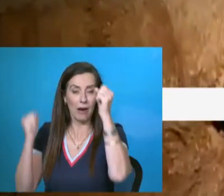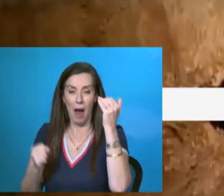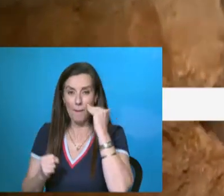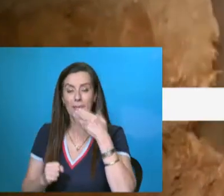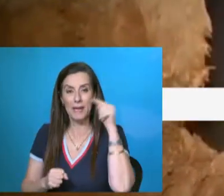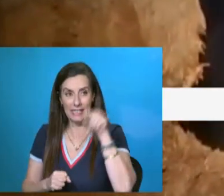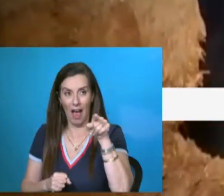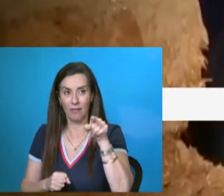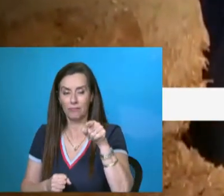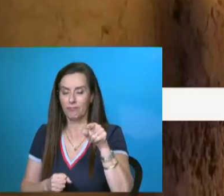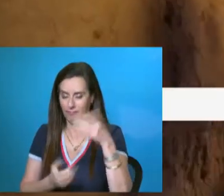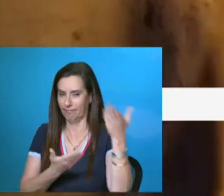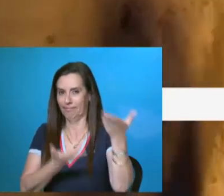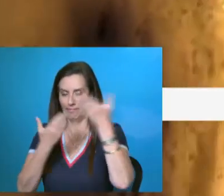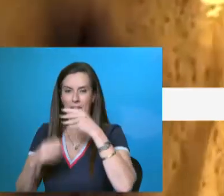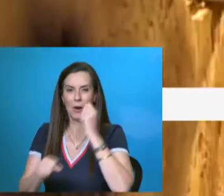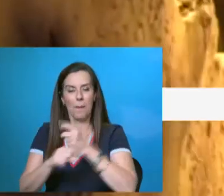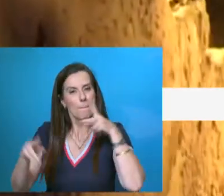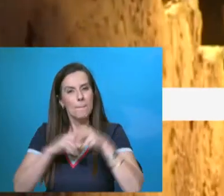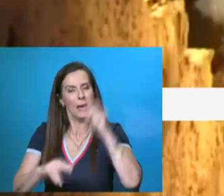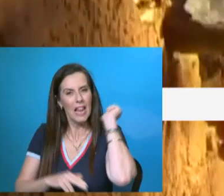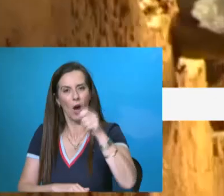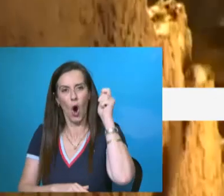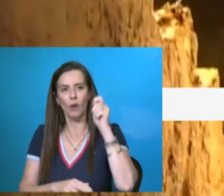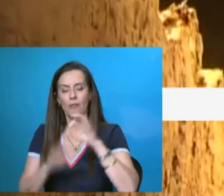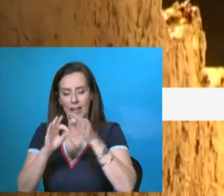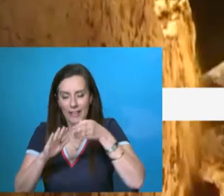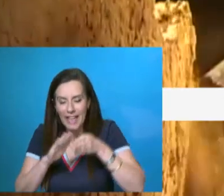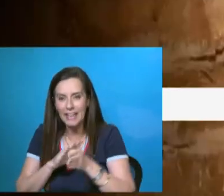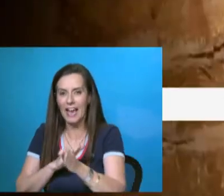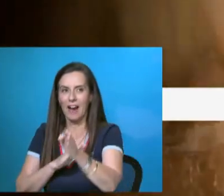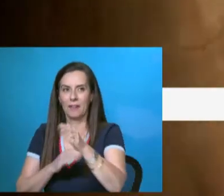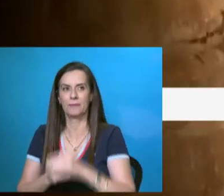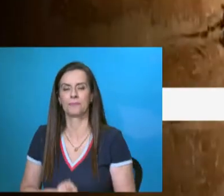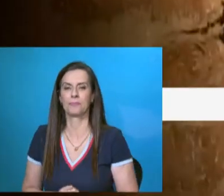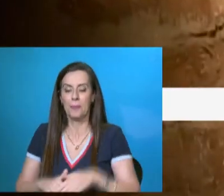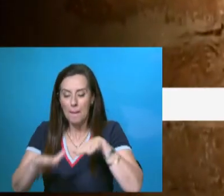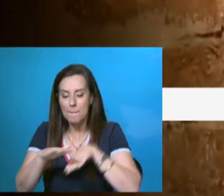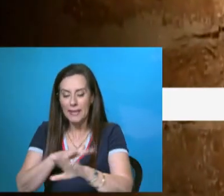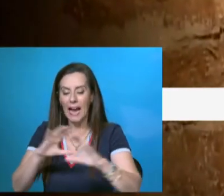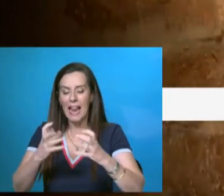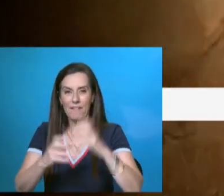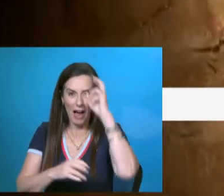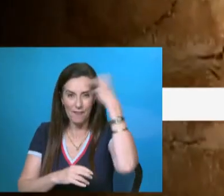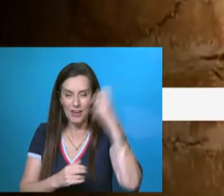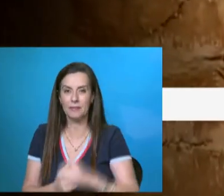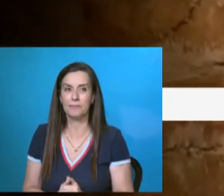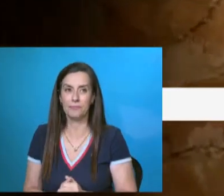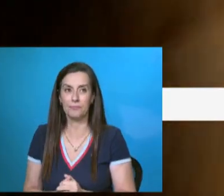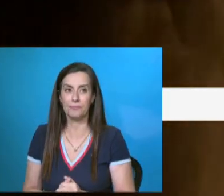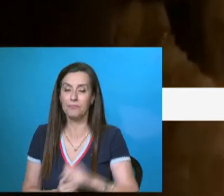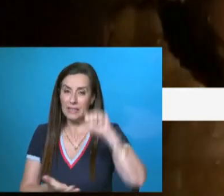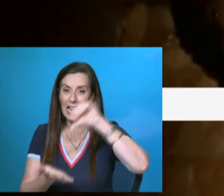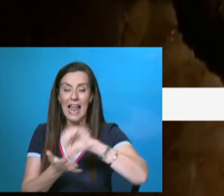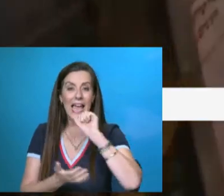פרידמן הוא שהתקפד להכות בפטיש ולפרוץ את פתח המנהרה שעוברת מתחת לכפר סילואן. דרך העיר העתיקה